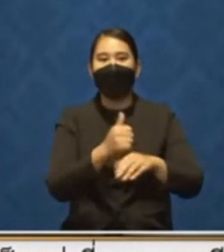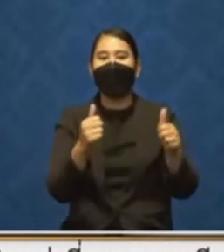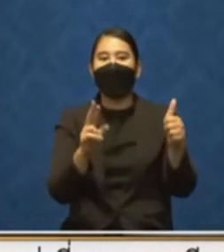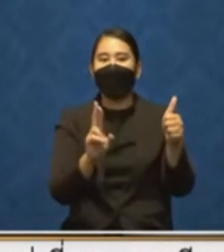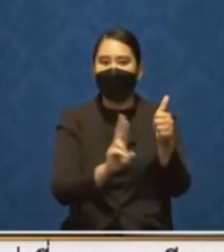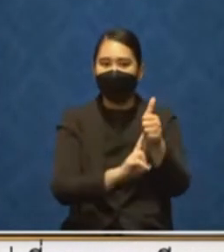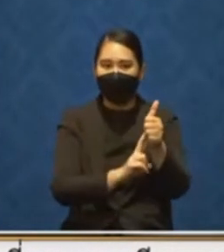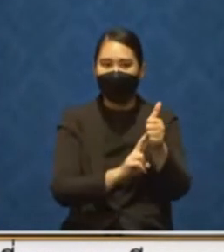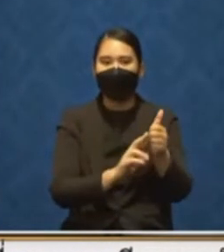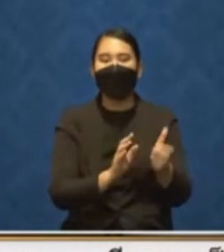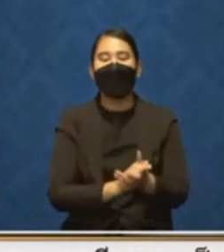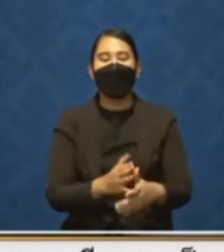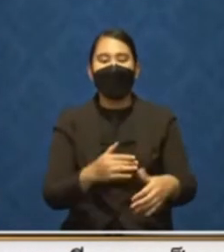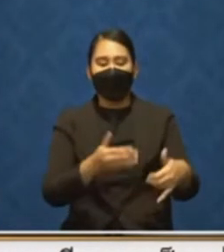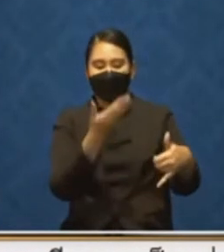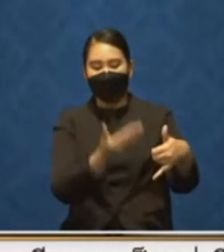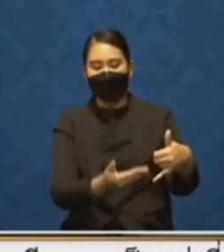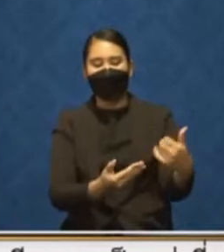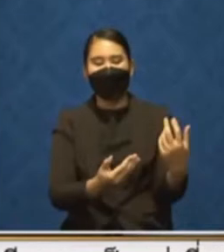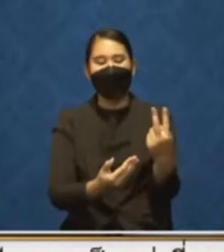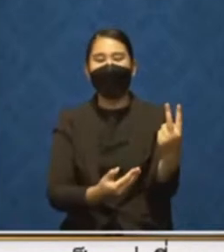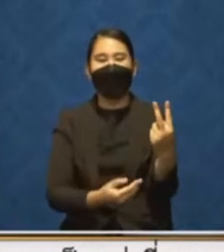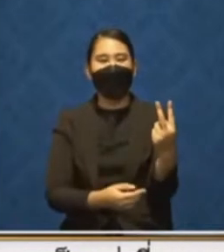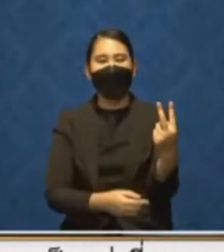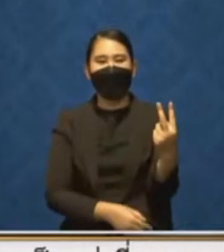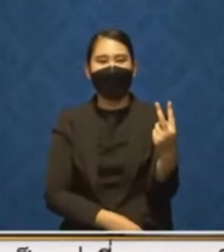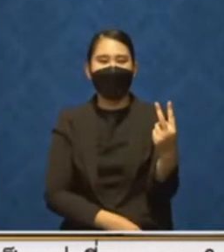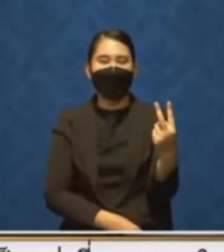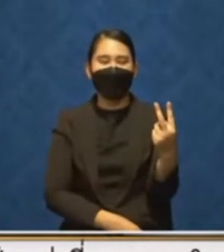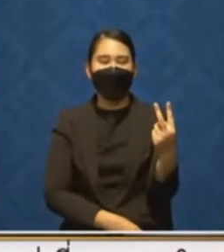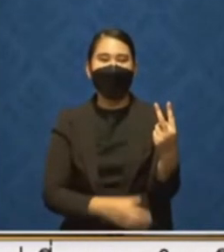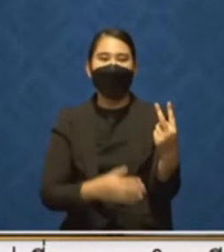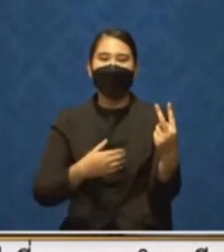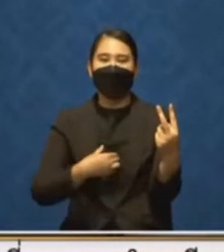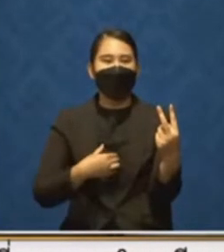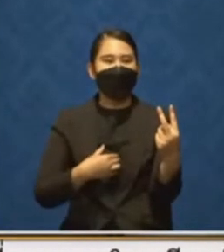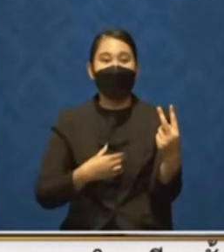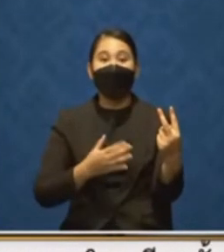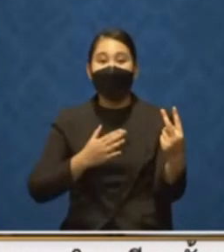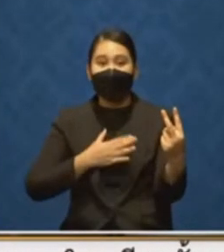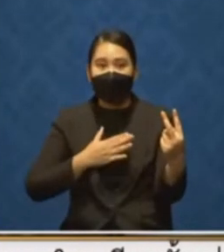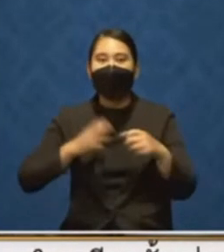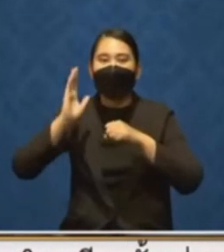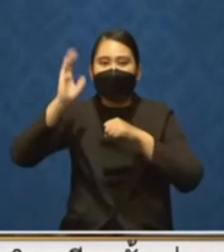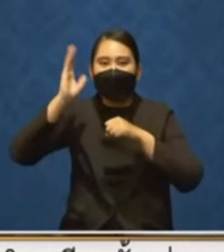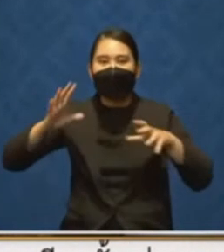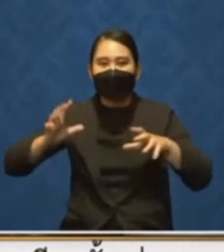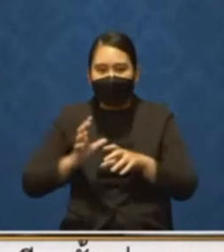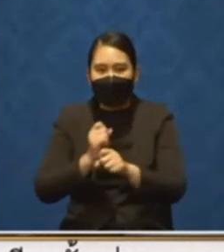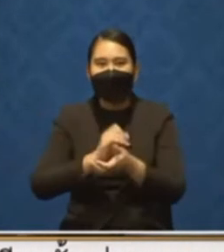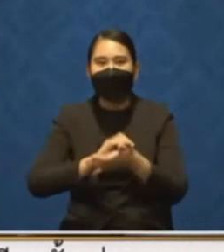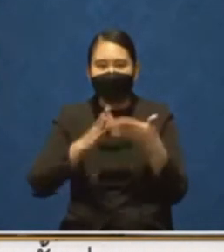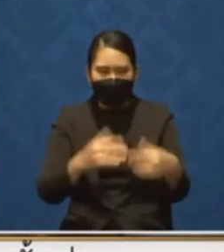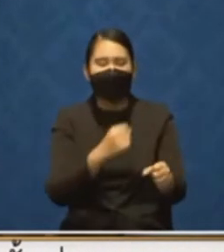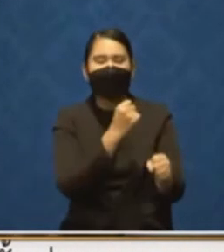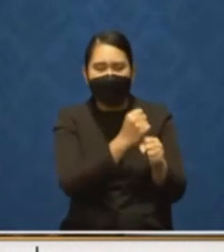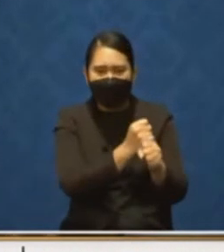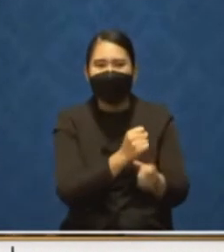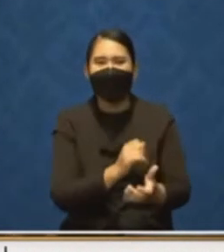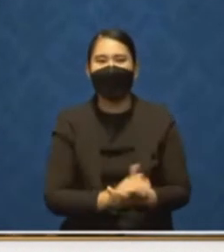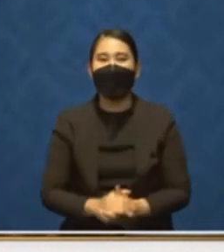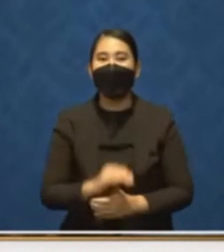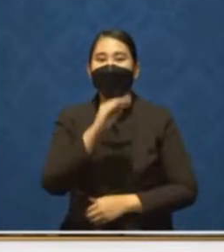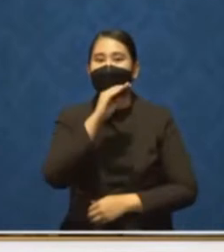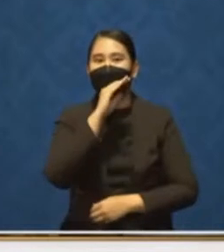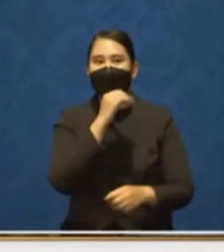และผมหวังว่าทั้งสองท่านนี้จะนำเรื่องที่จิรายุห่วงทรัพย์พูดไปดำเนินการจัดการถ้าท่านไม่ทำผม